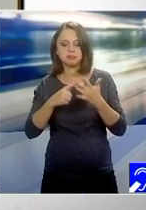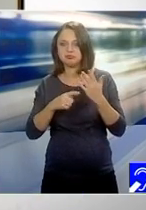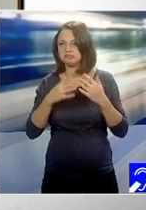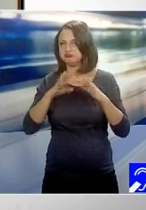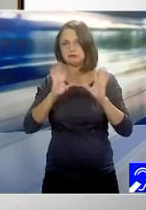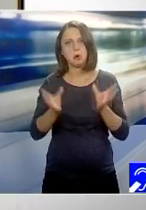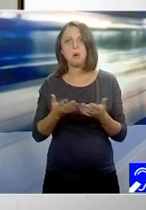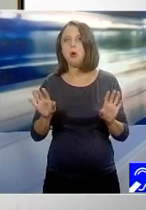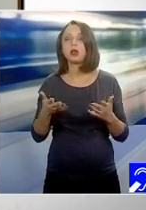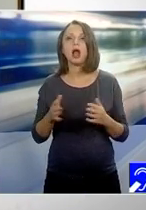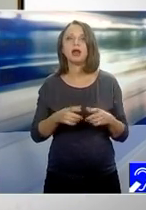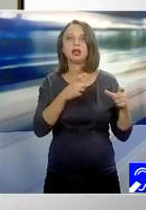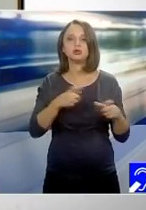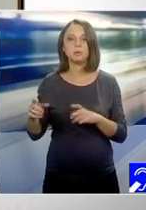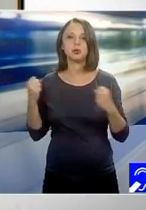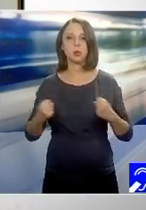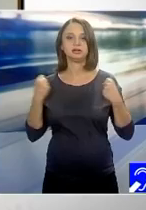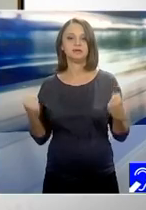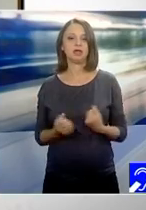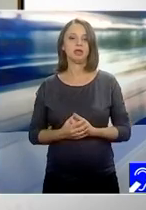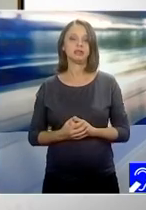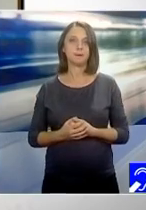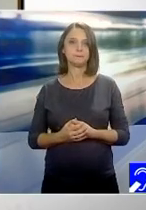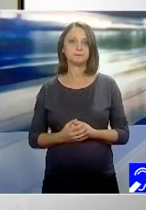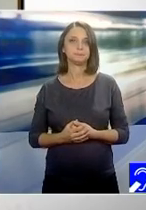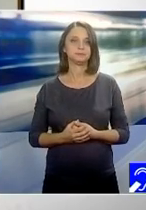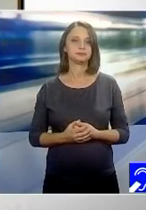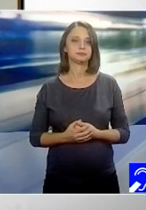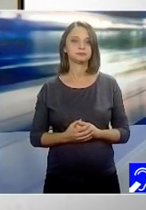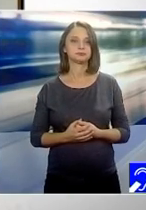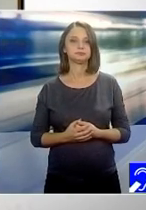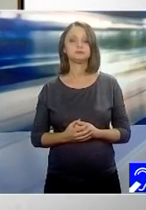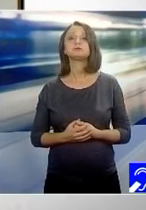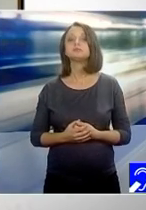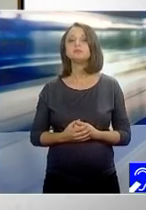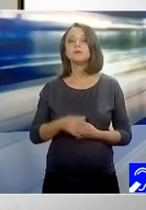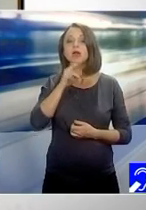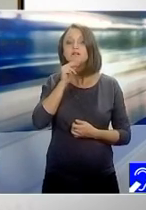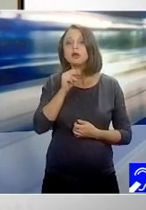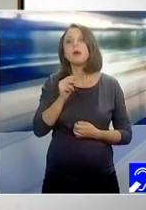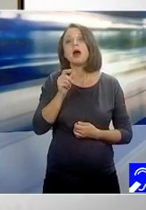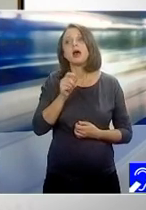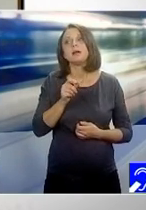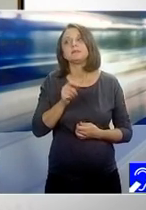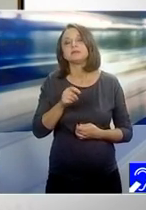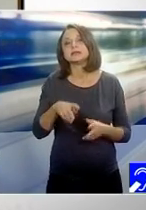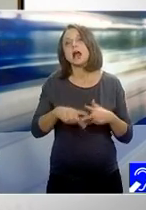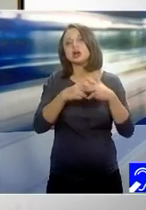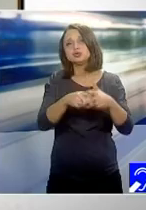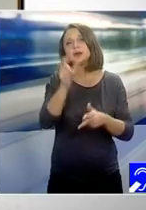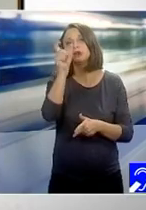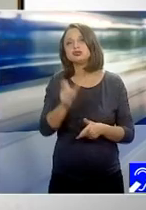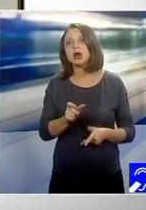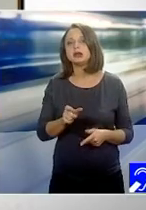și este cumva orientat spre persoanele oarecum defavorizate de piața